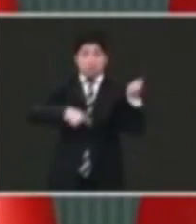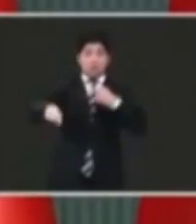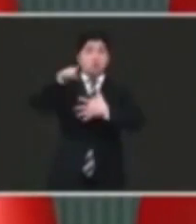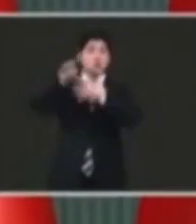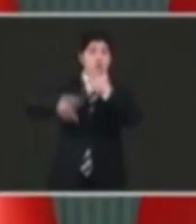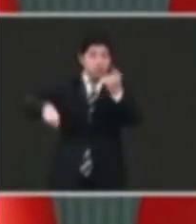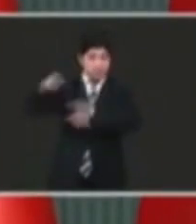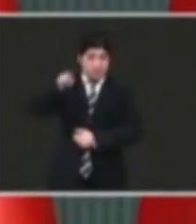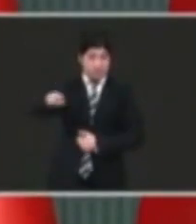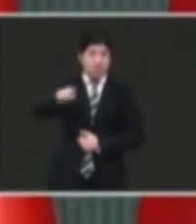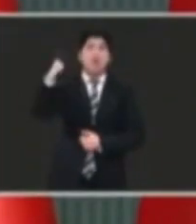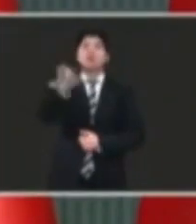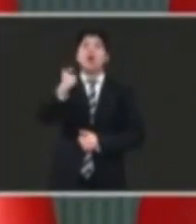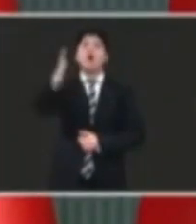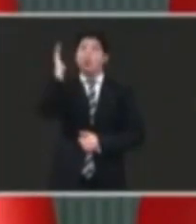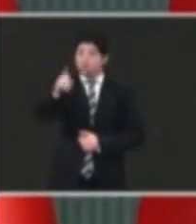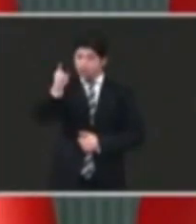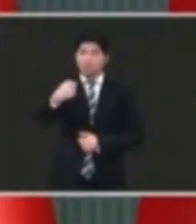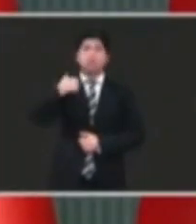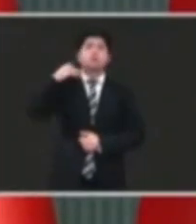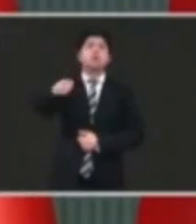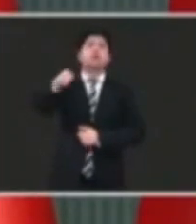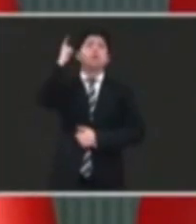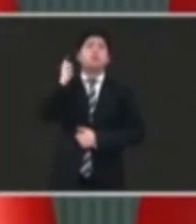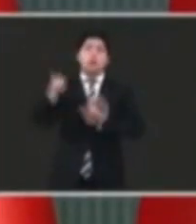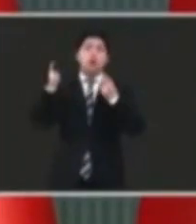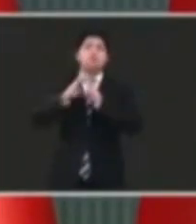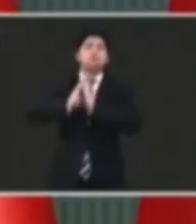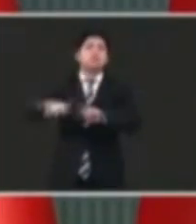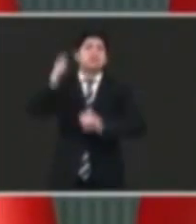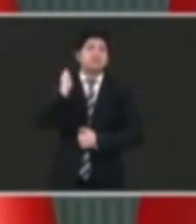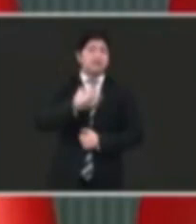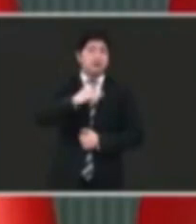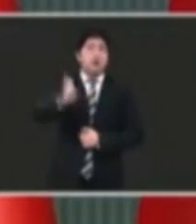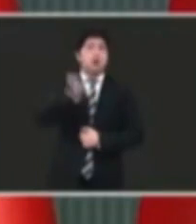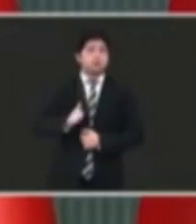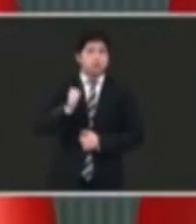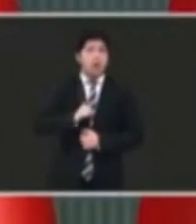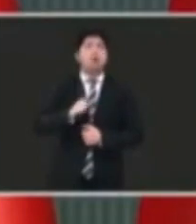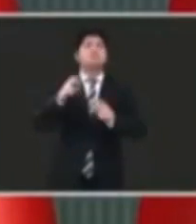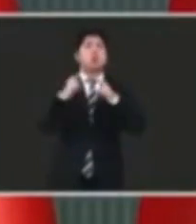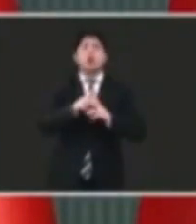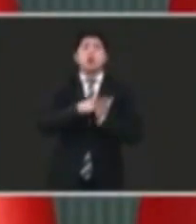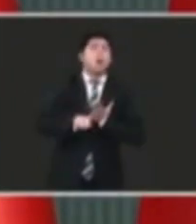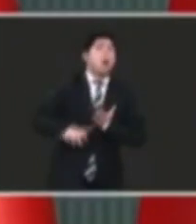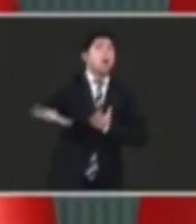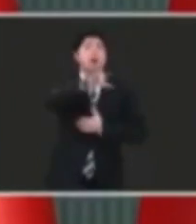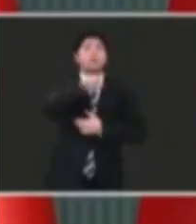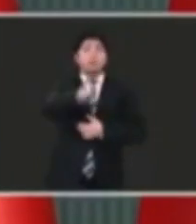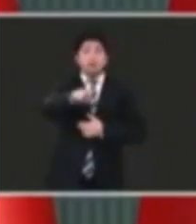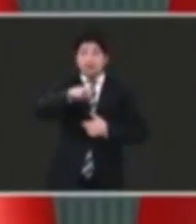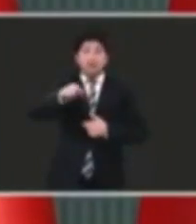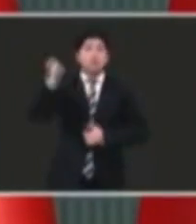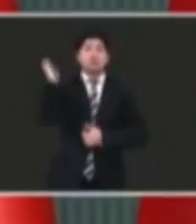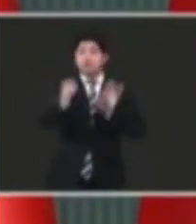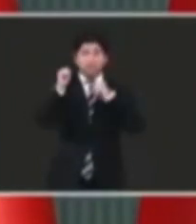Πολλοί έσπευσαν να πούν ότι το ζήτημα είναι τεχνικό και εν ώψη εκλογών. Ίσως όμως τα πράγματα να είναι πολύ βαθύτερα και ξέρουμε ότι ο Biden